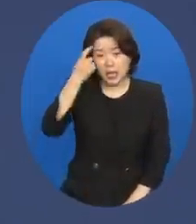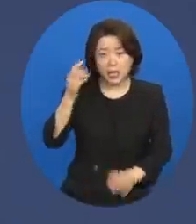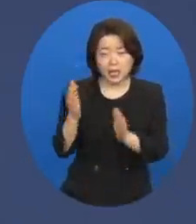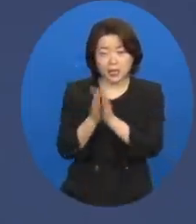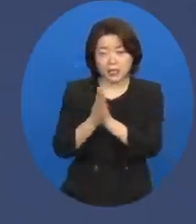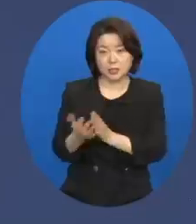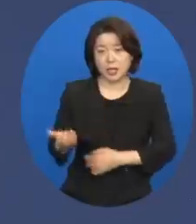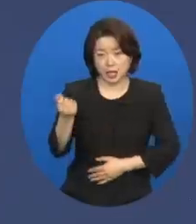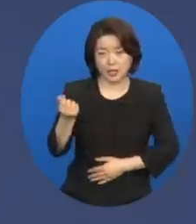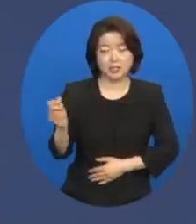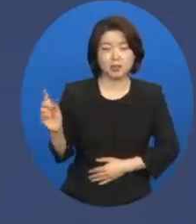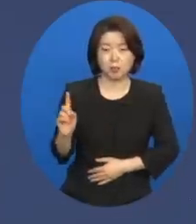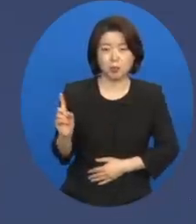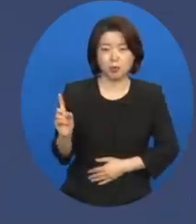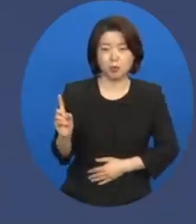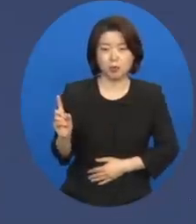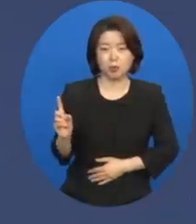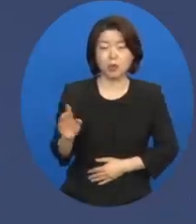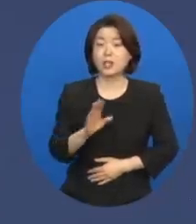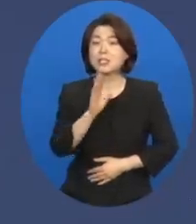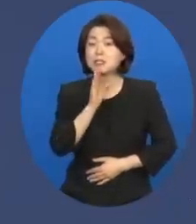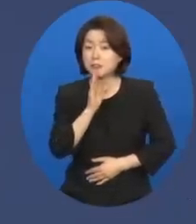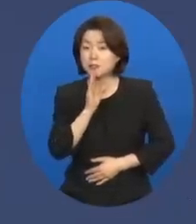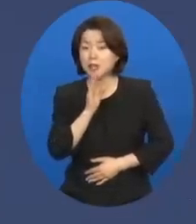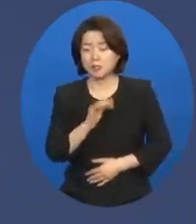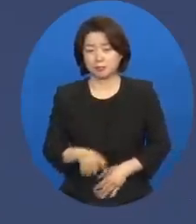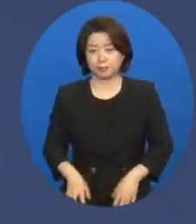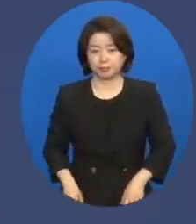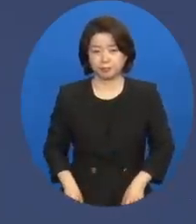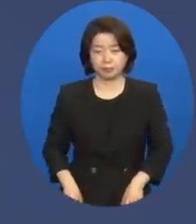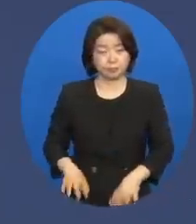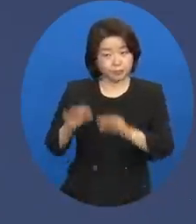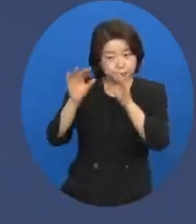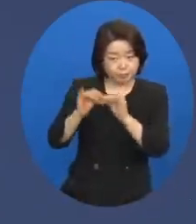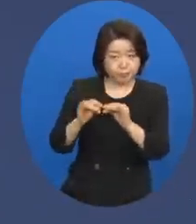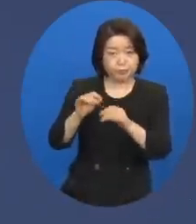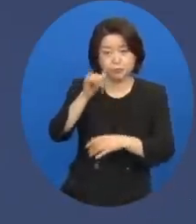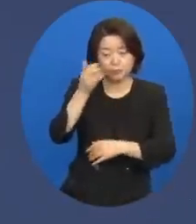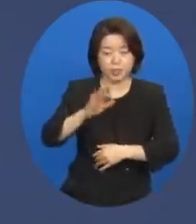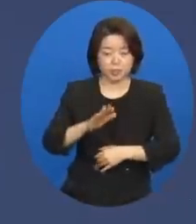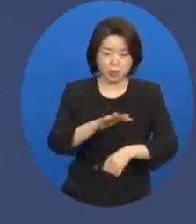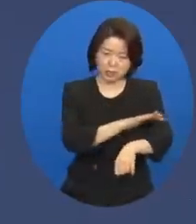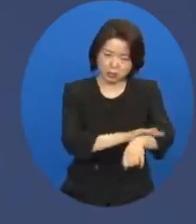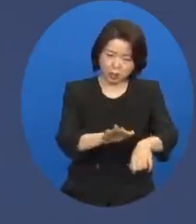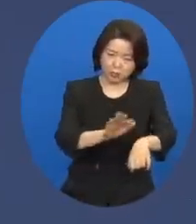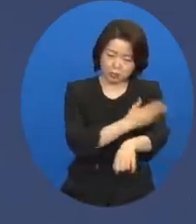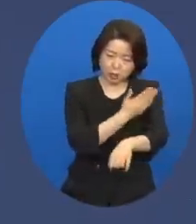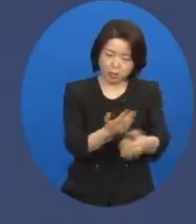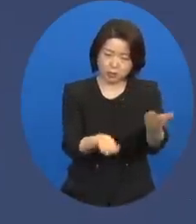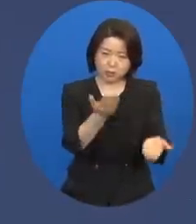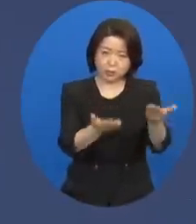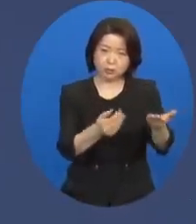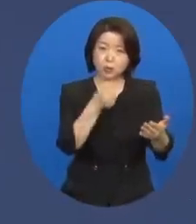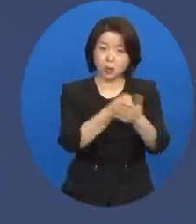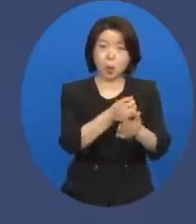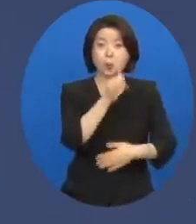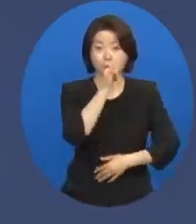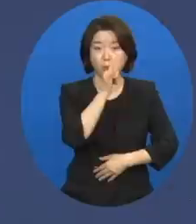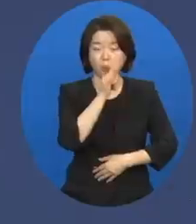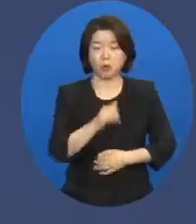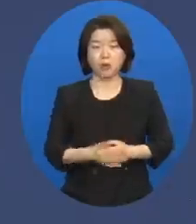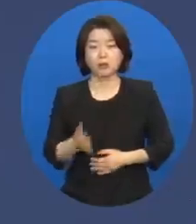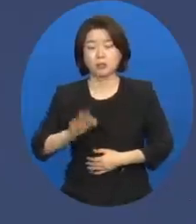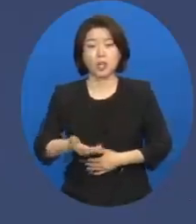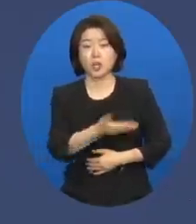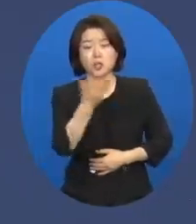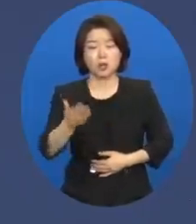그래서 정말 만에 하나 자기가 동의하고 해도 뭐가 옳은지 그런지 다 결론이 났는데도요, 여러분